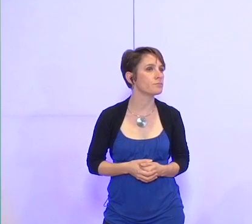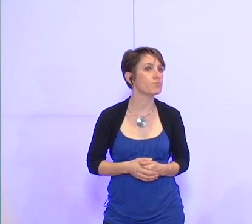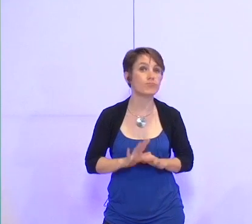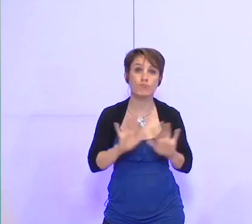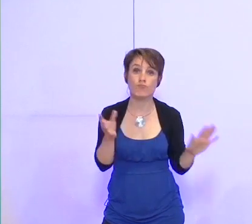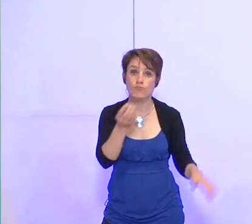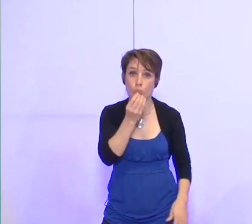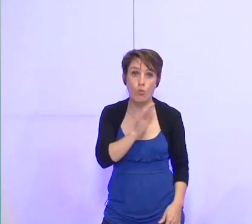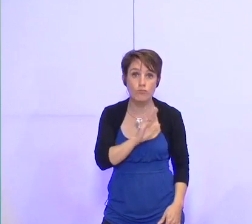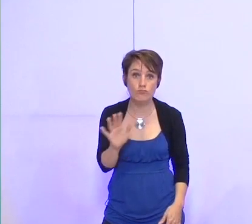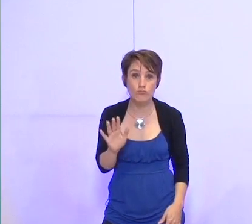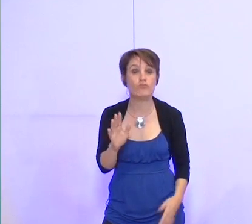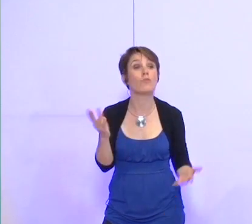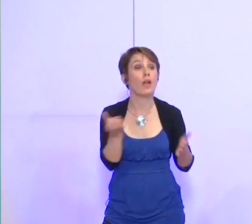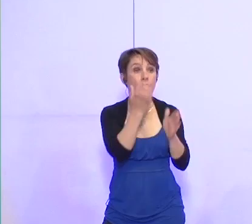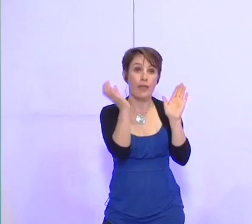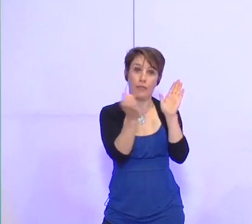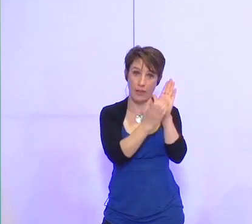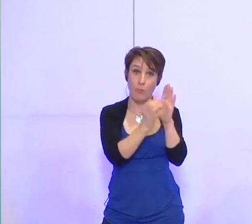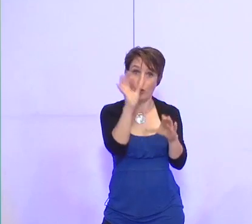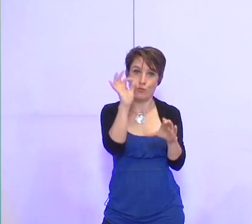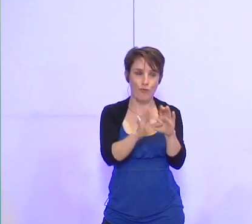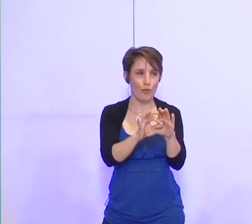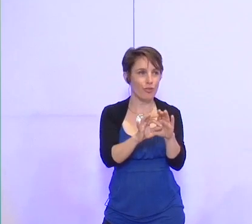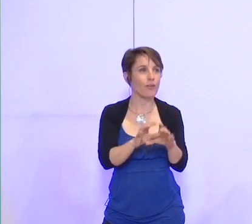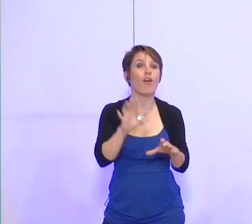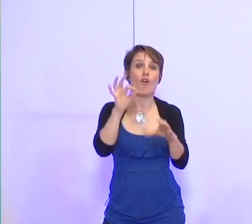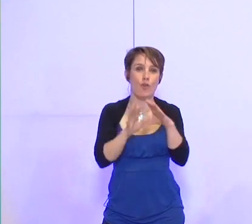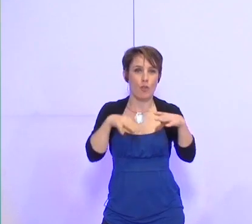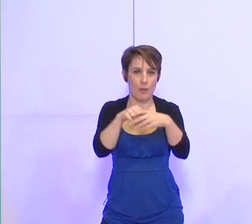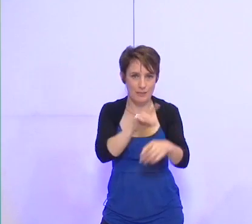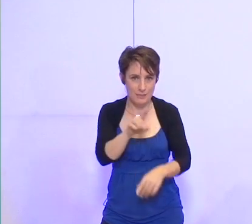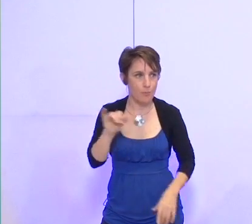C'est bon ? Je mets donc cette délibération aux voix. Qui ne prend pas part au vote ?